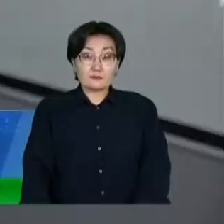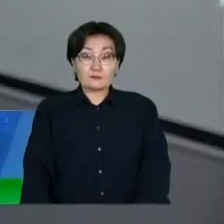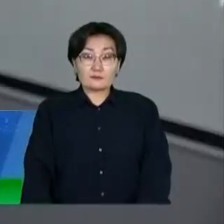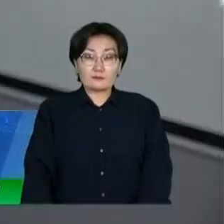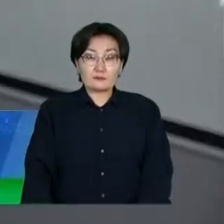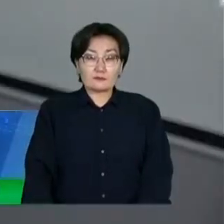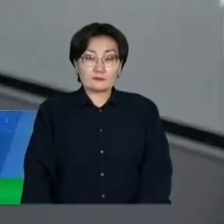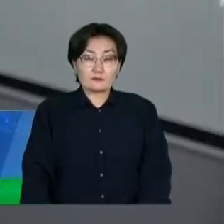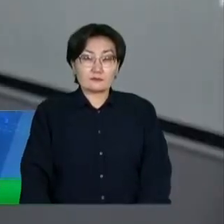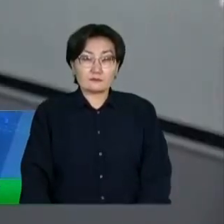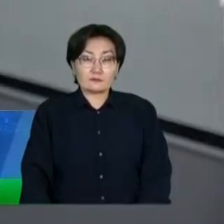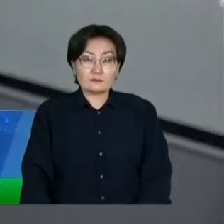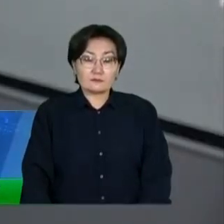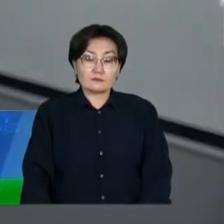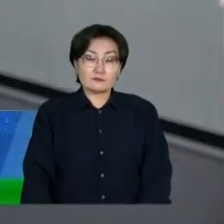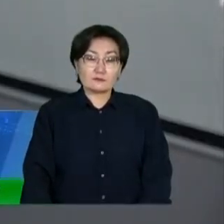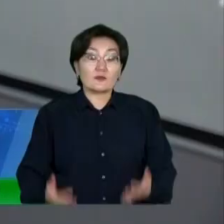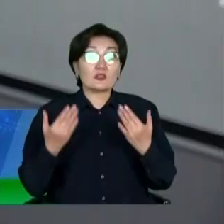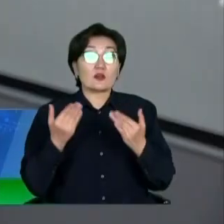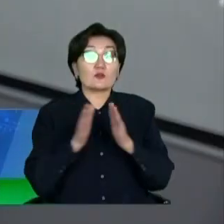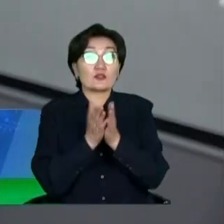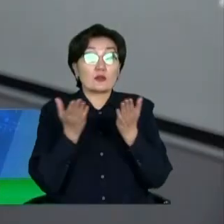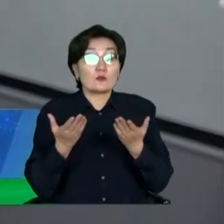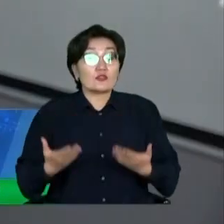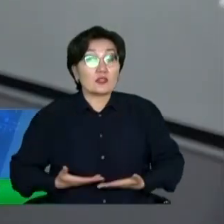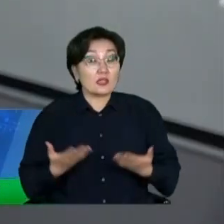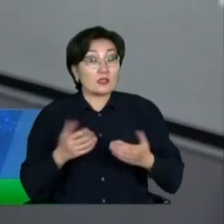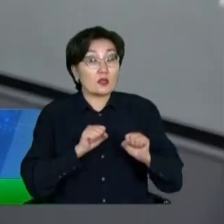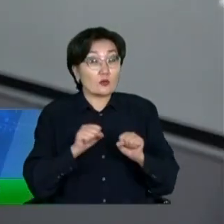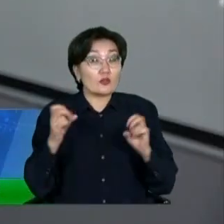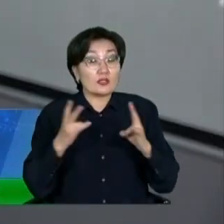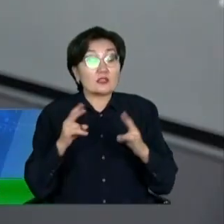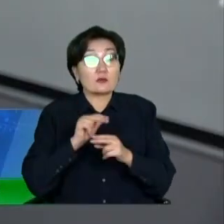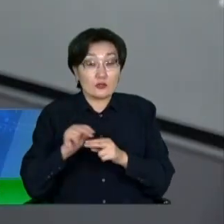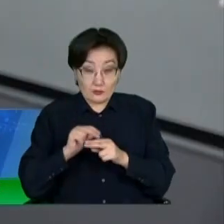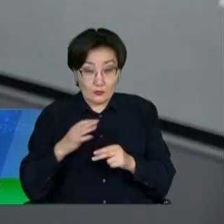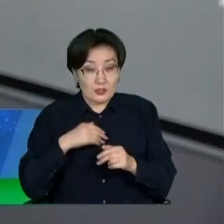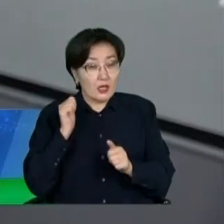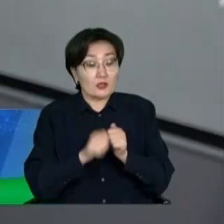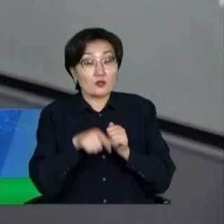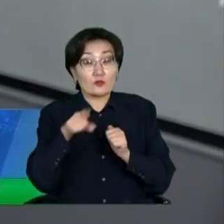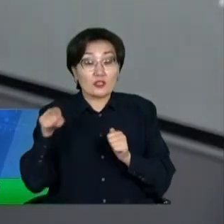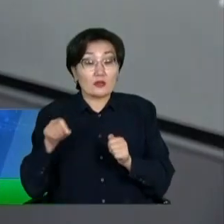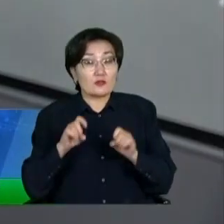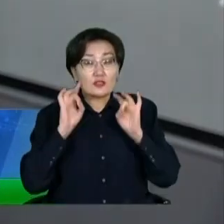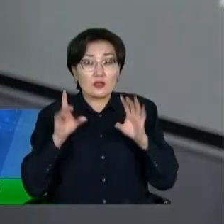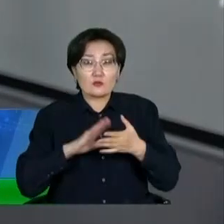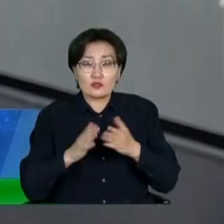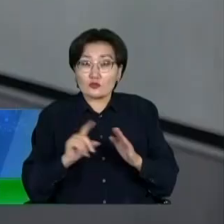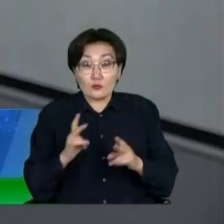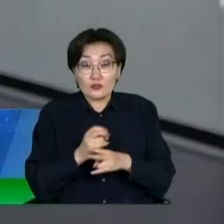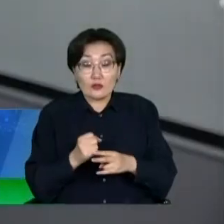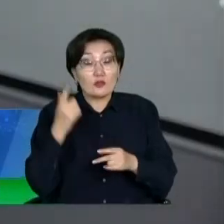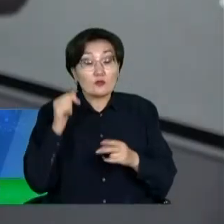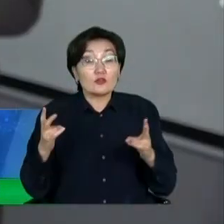Эти навыки на самом деле даже не для гор нужны. Бұл кітап өмірді қалай қорғау керектігін үйретеді. Біздің әрқайсымыз күтпеген жағдайда не істеу керектігін